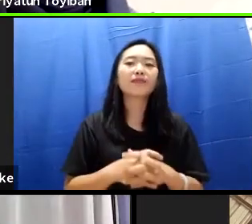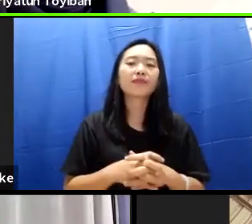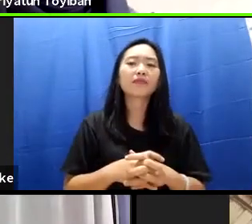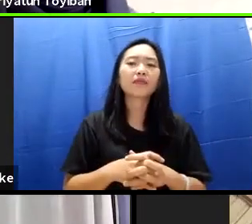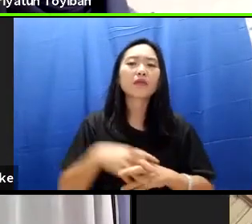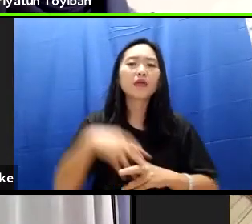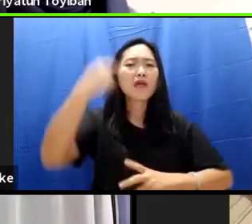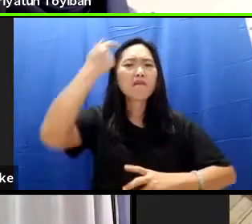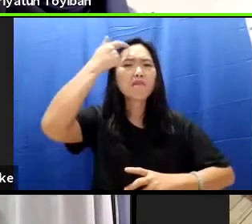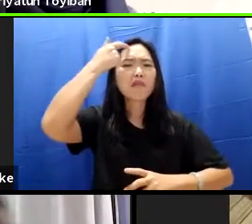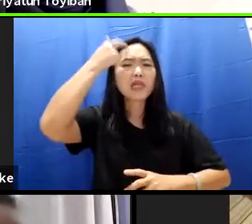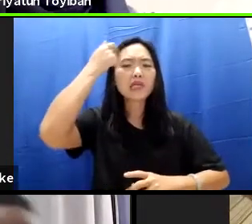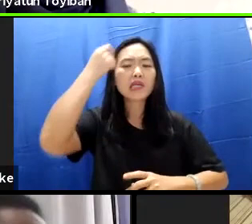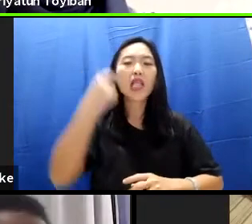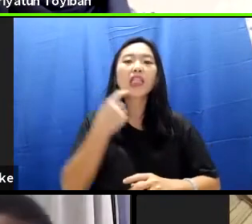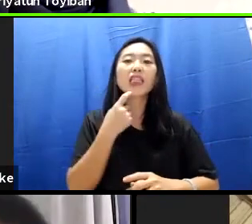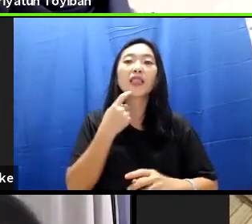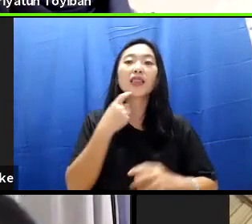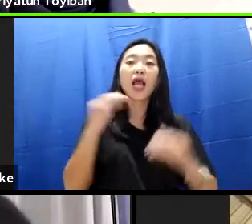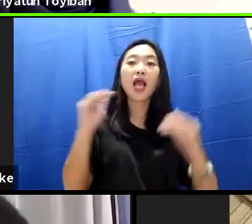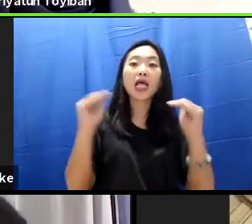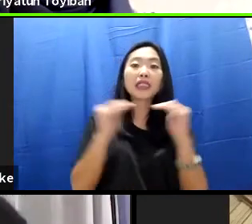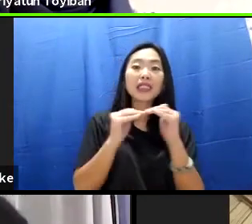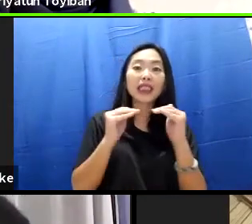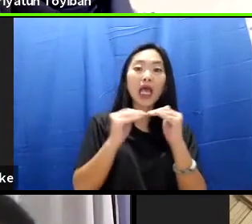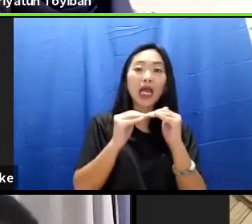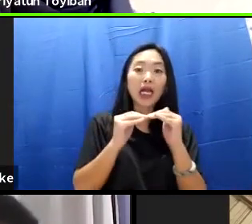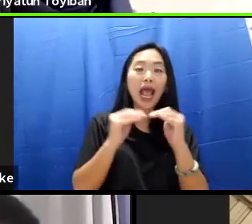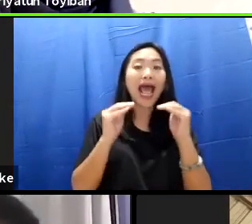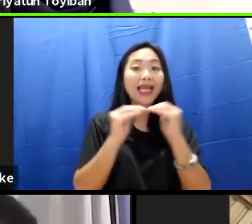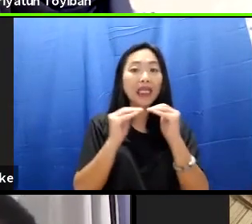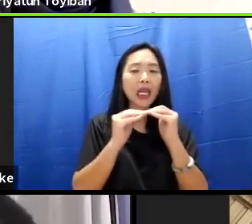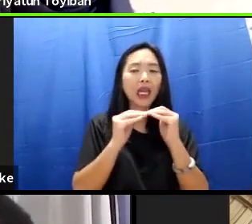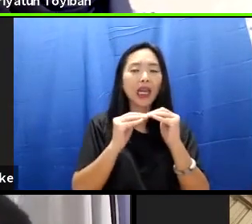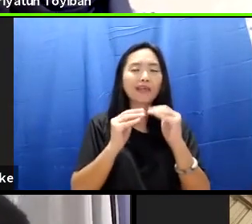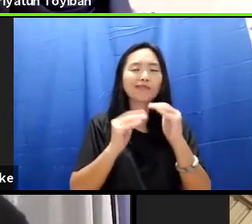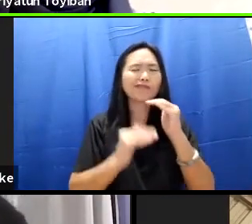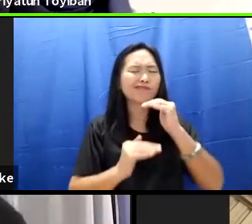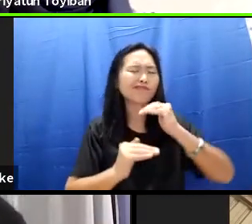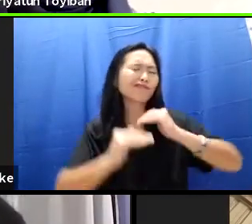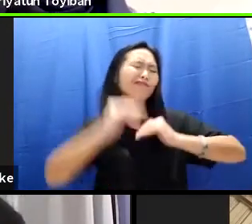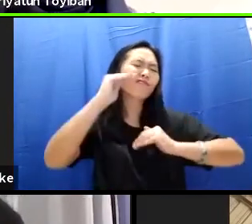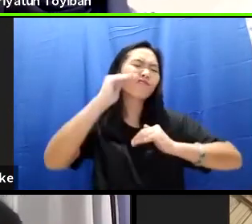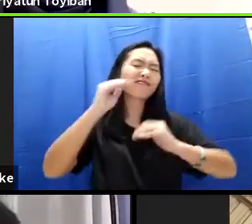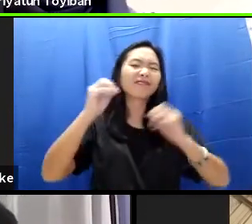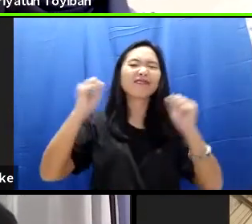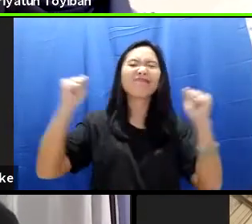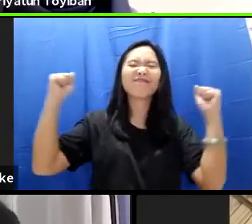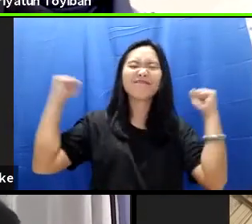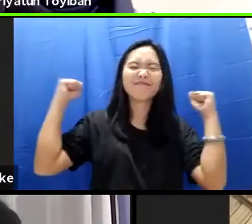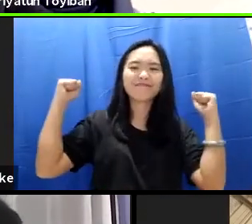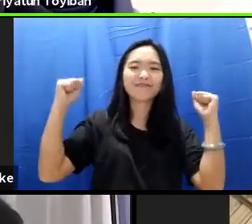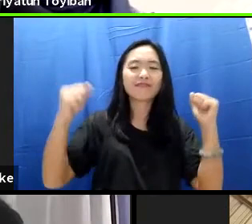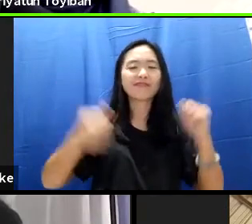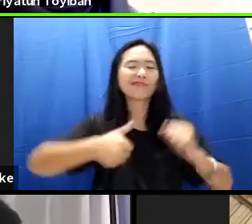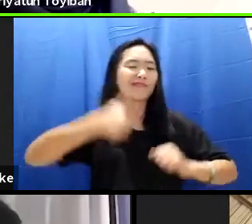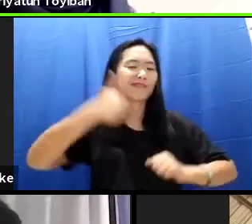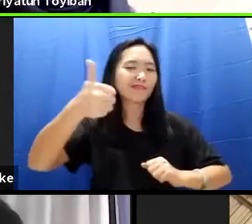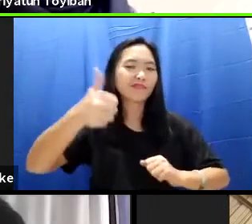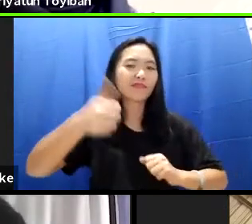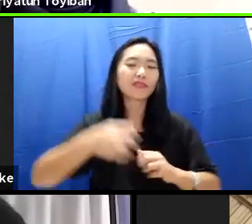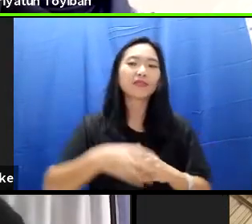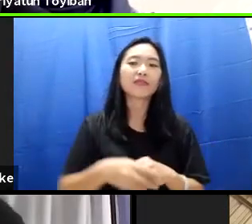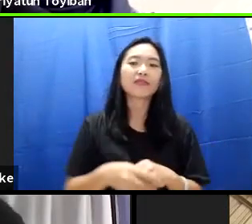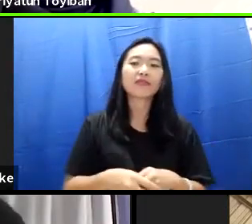pemikiran-pemikiran tentang kesetaraan itu semakin kuat ya. Saya tidak ingin mengatakan bahwa sudah terjadi kesetaraan, tidak seperti itu. Tapi maksudnya